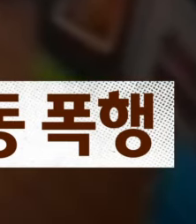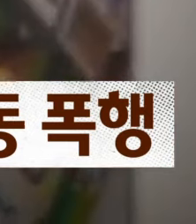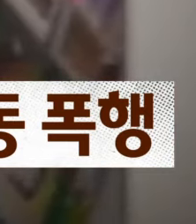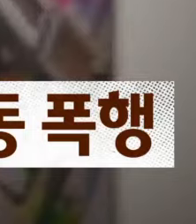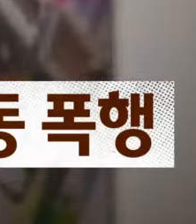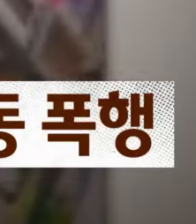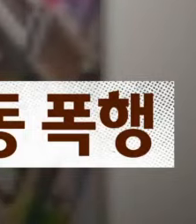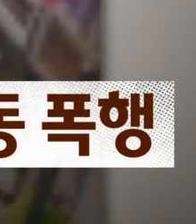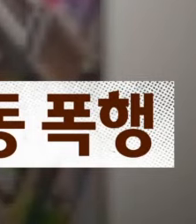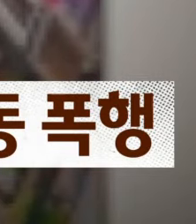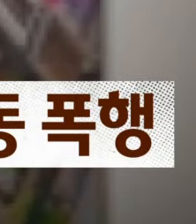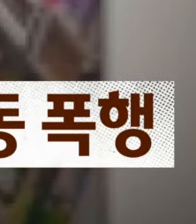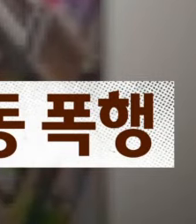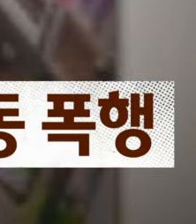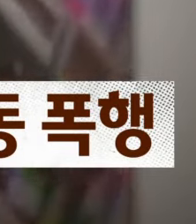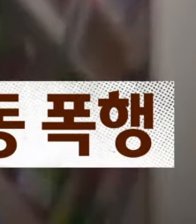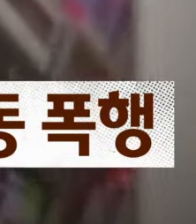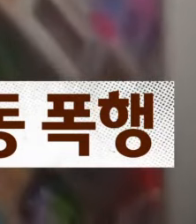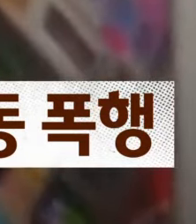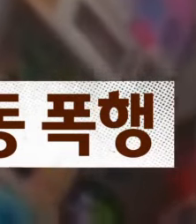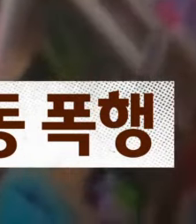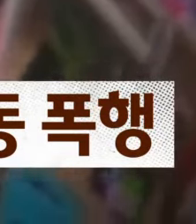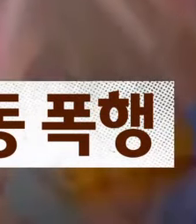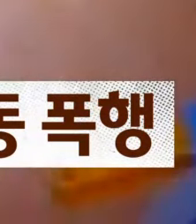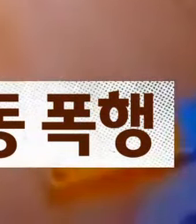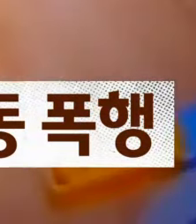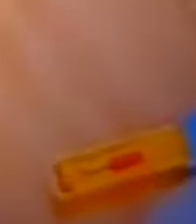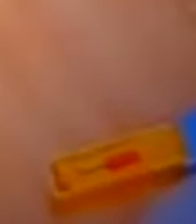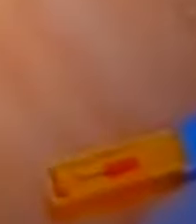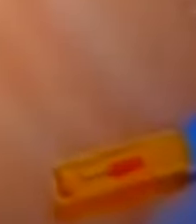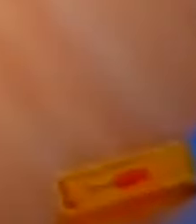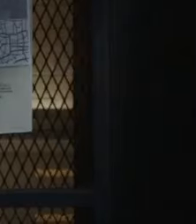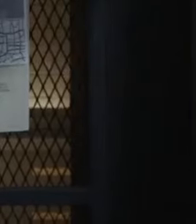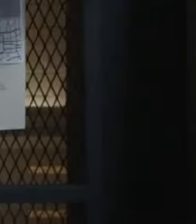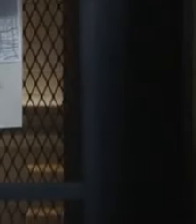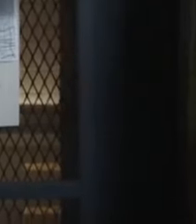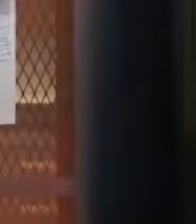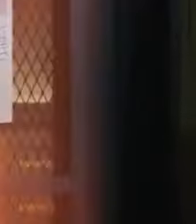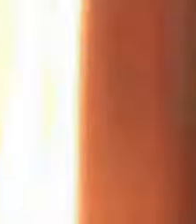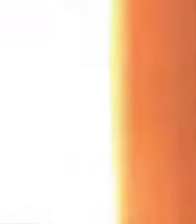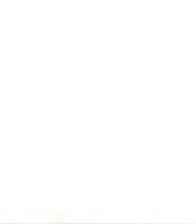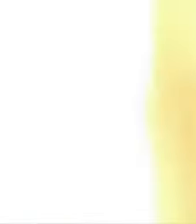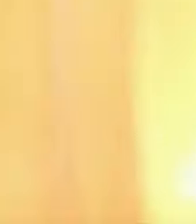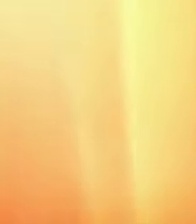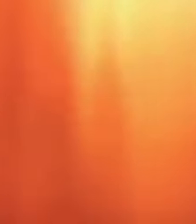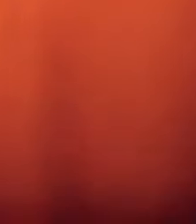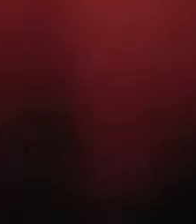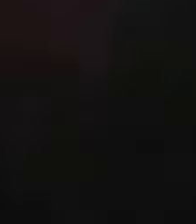당해 기분이 안 좋았다는 이유로 10여 명의 장애아동을 폭행했습니다.